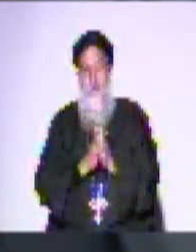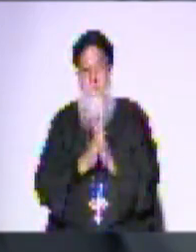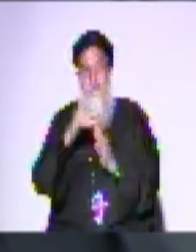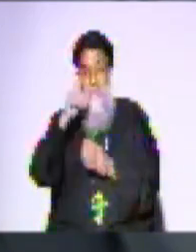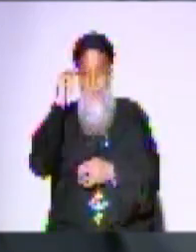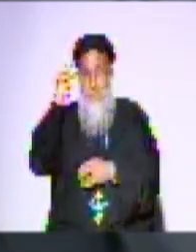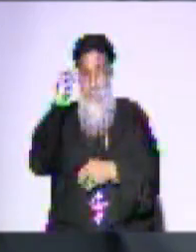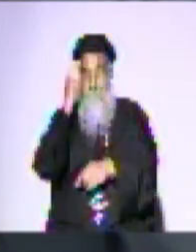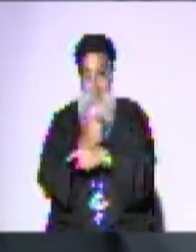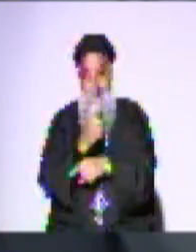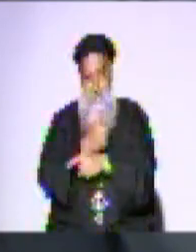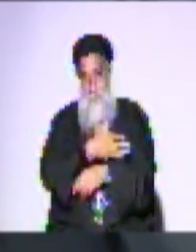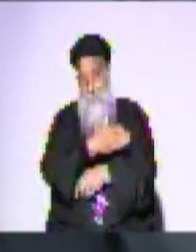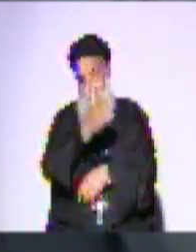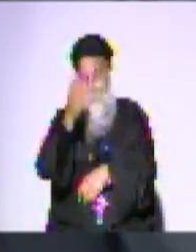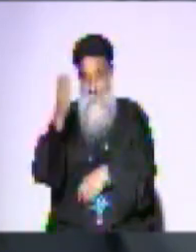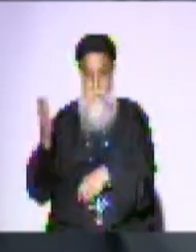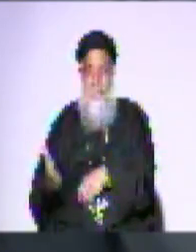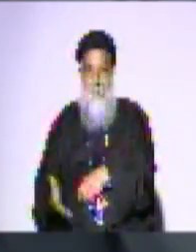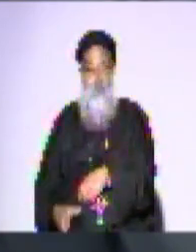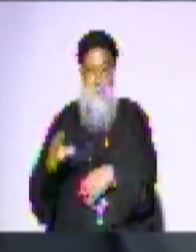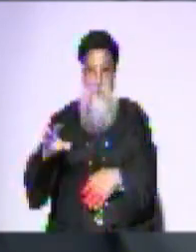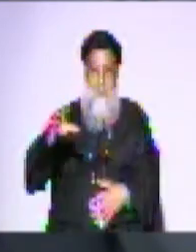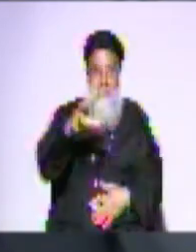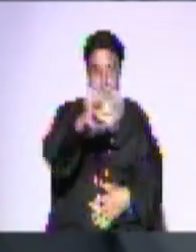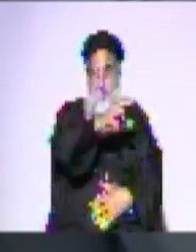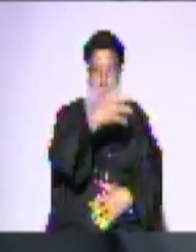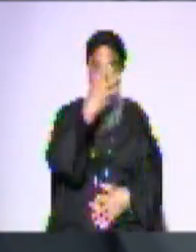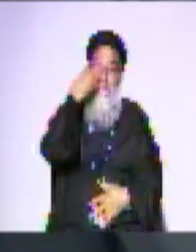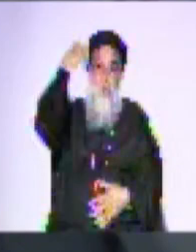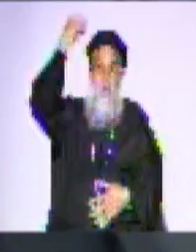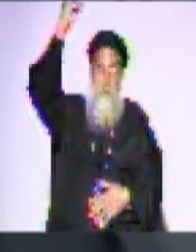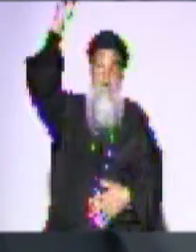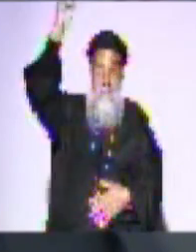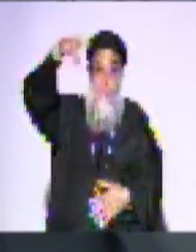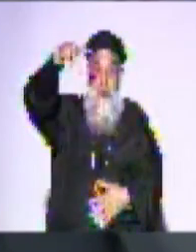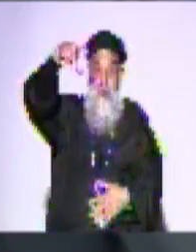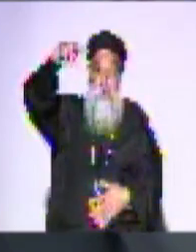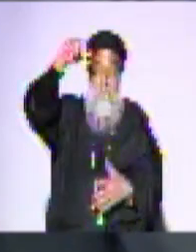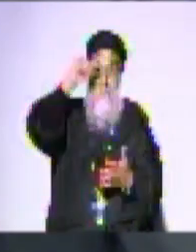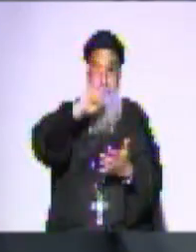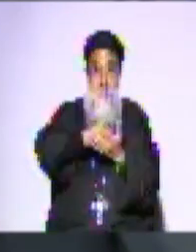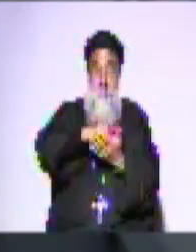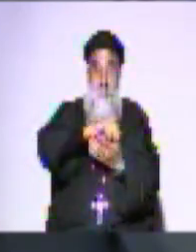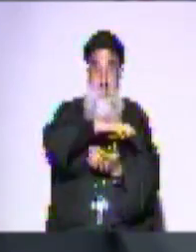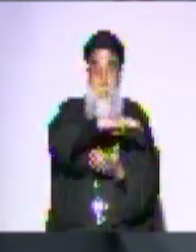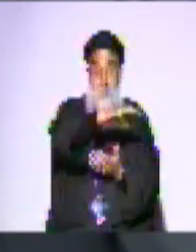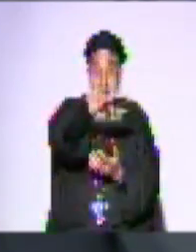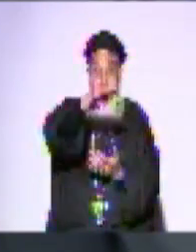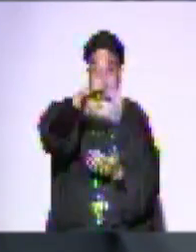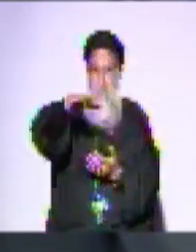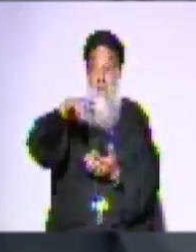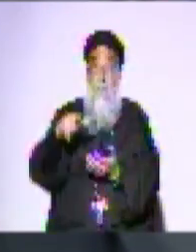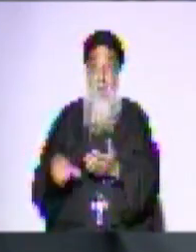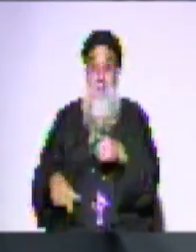الرسول للأمم بعد ما انسكب الروح القدس عليهم في بيت كرنيليوس بيقولوا